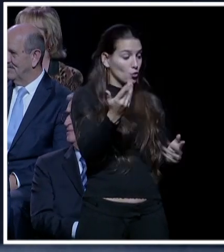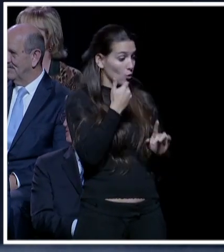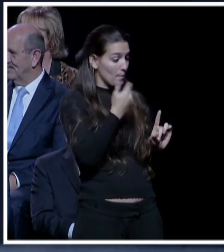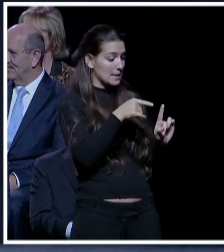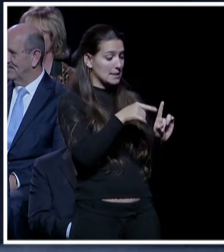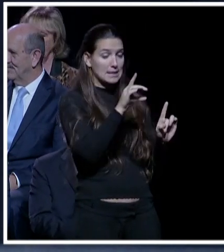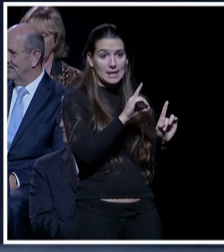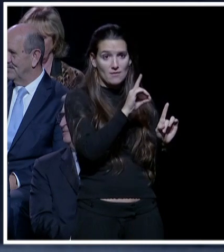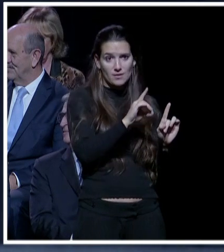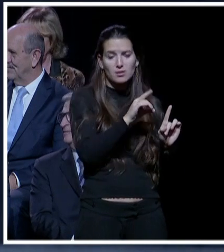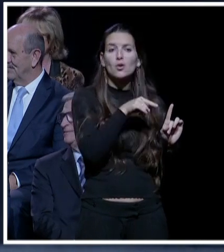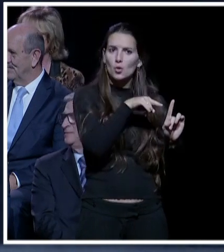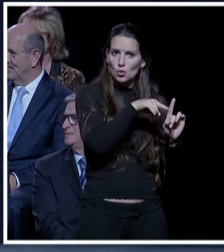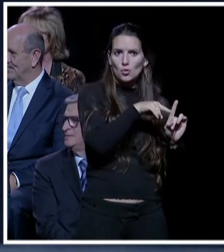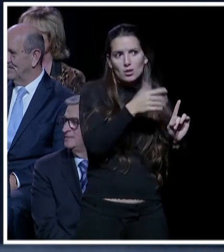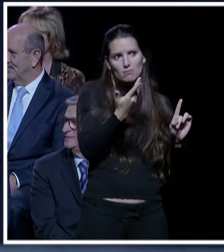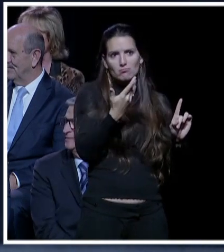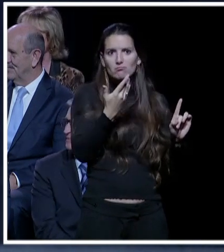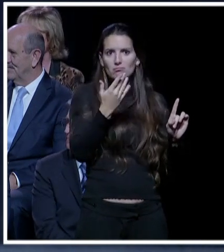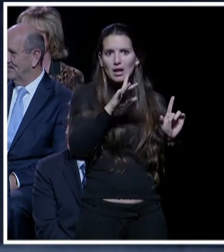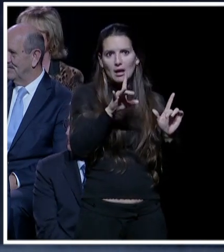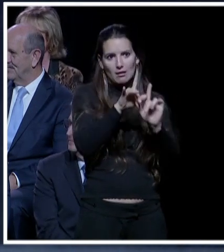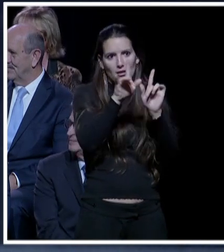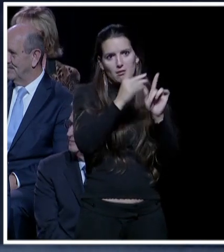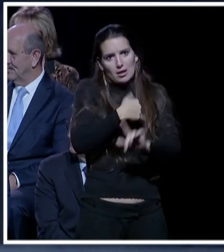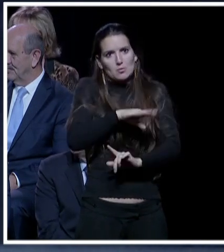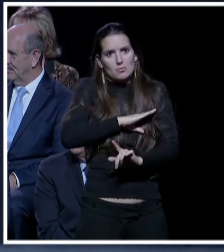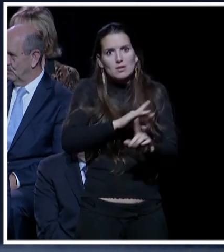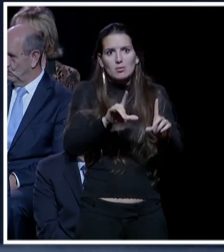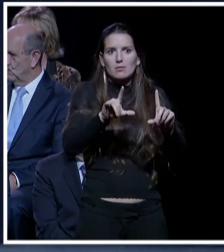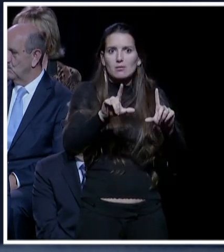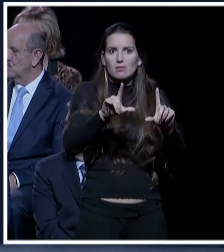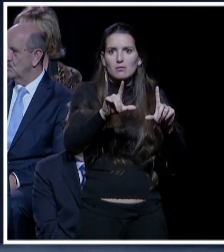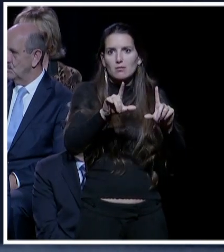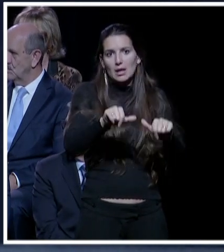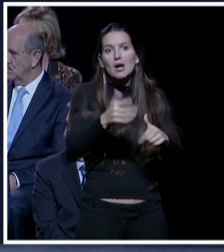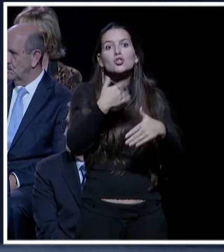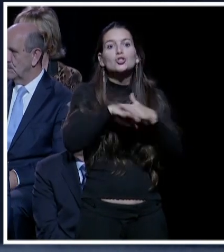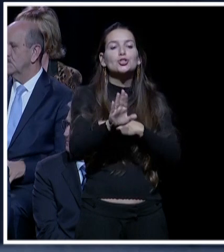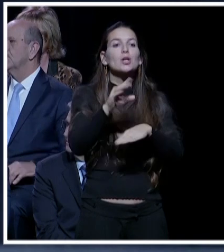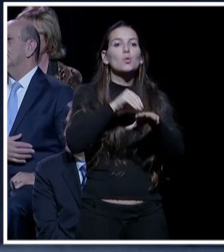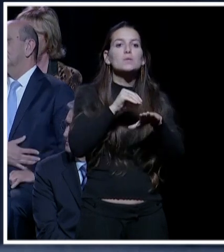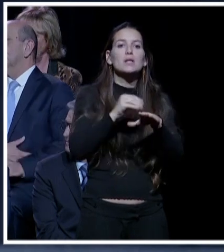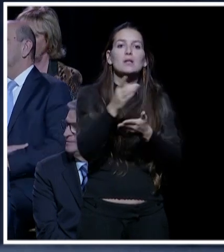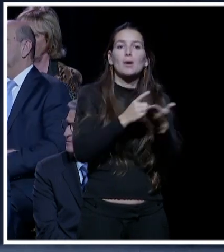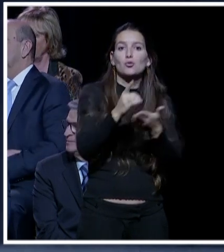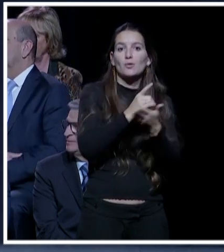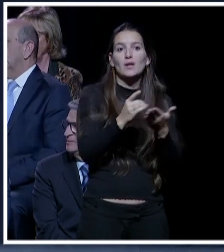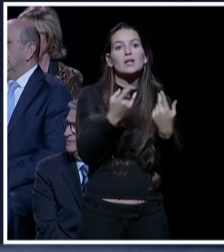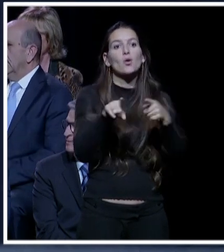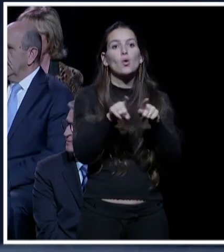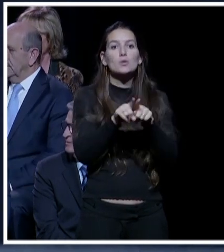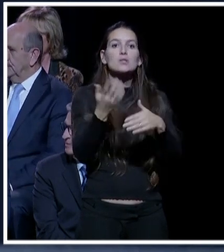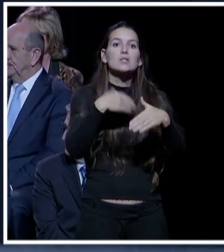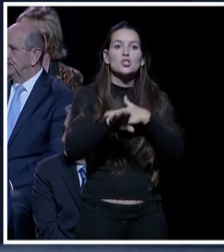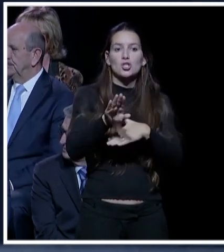tu as également des responsabilités bien entendu au conseil départemental et à Mandelieu, et